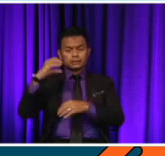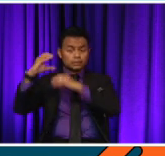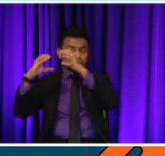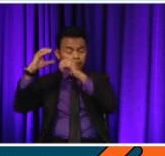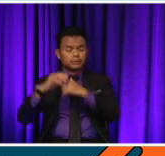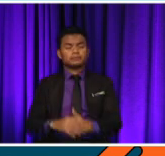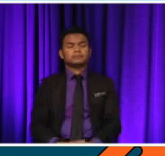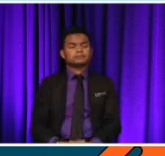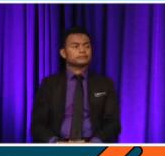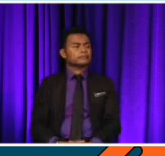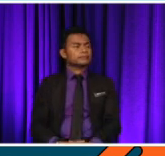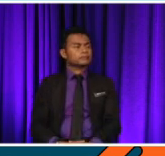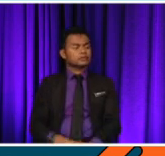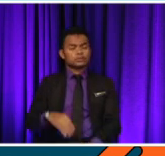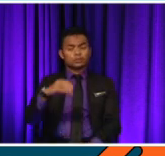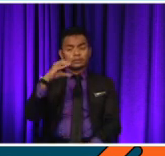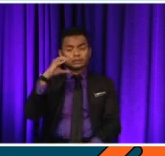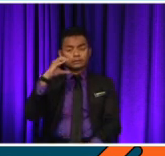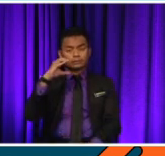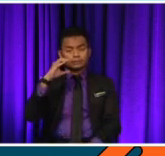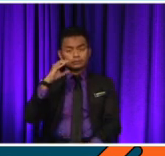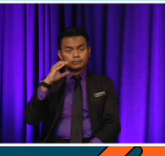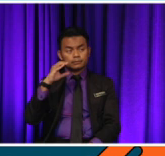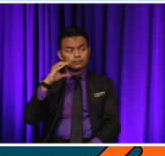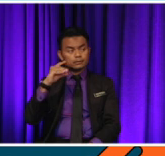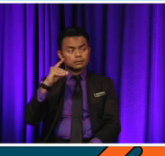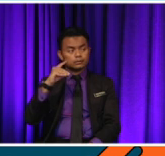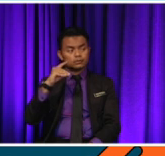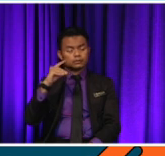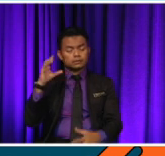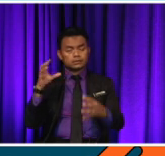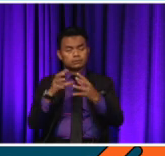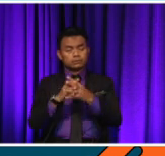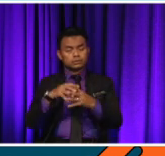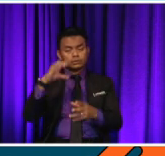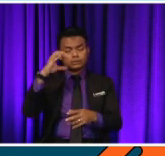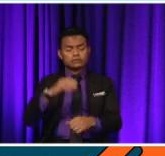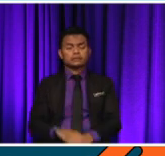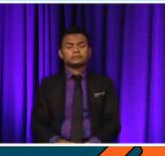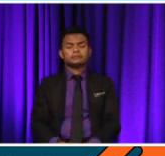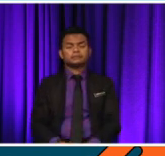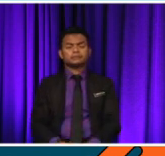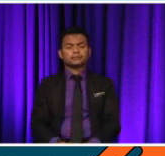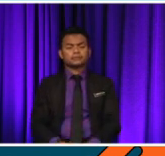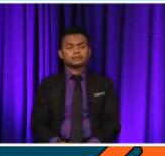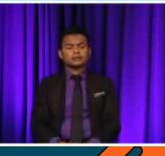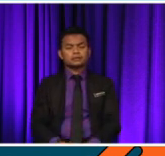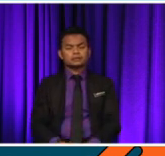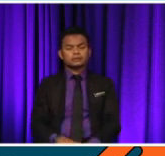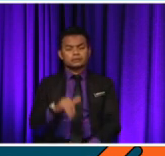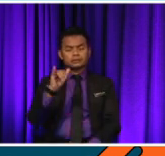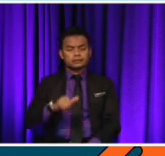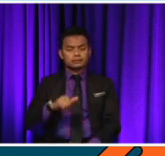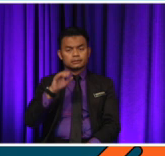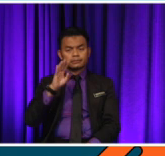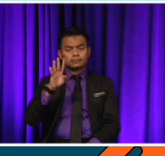soal dan si Oke ada dua pengaruh yang diterangkan dalam satu soalan kemudian yang keempat Jelaskan hubungkan